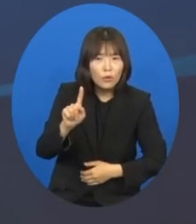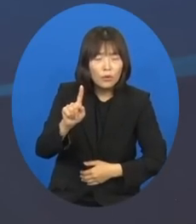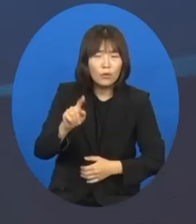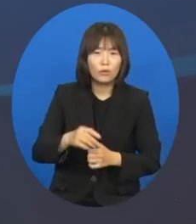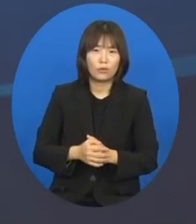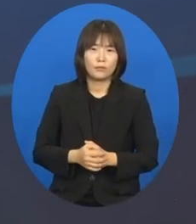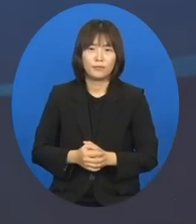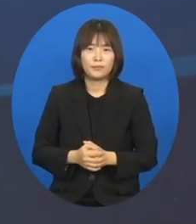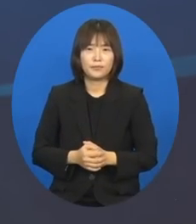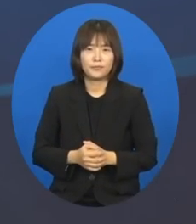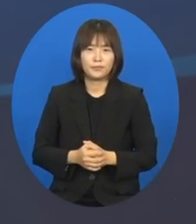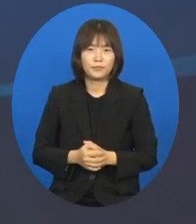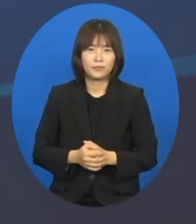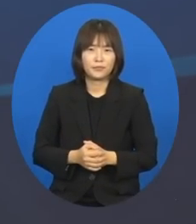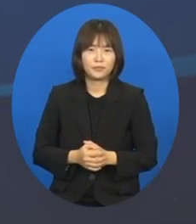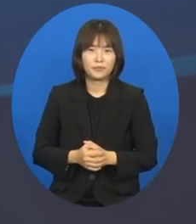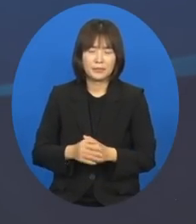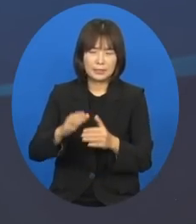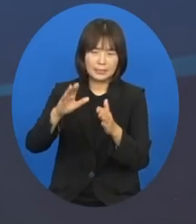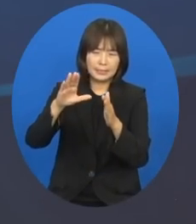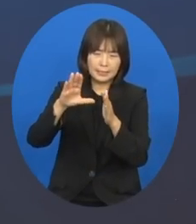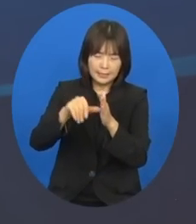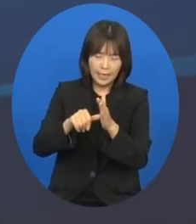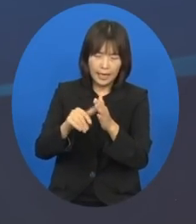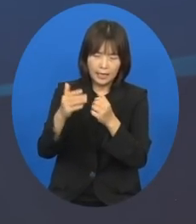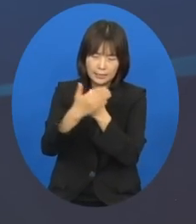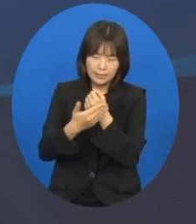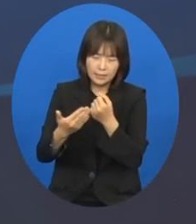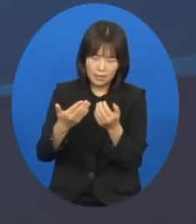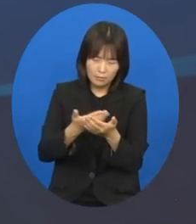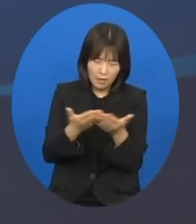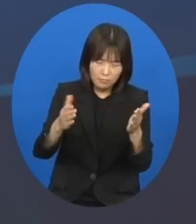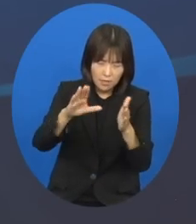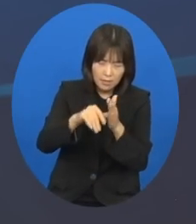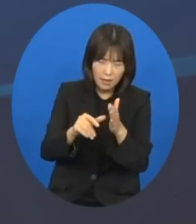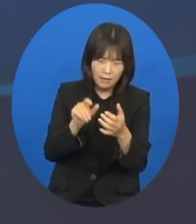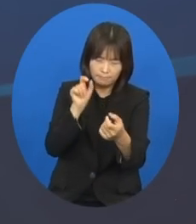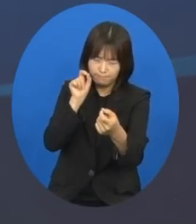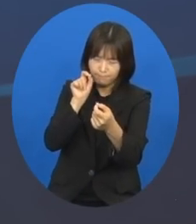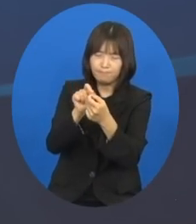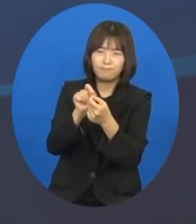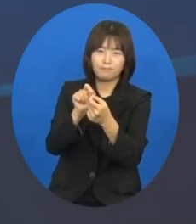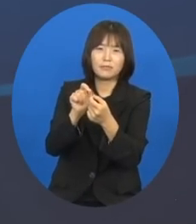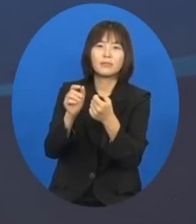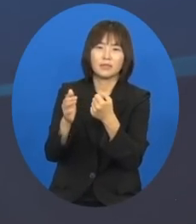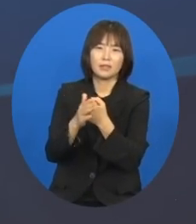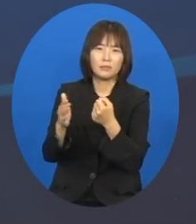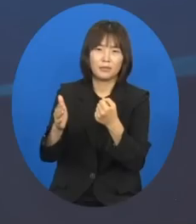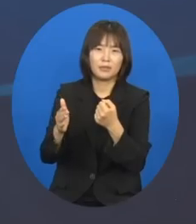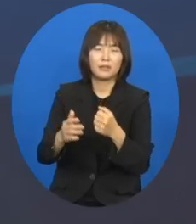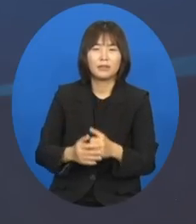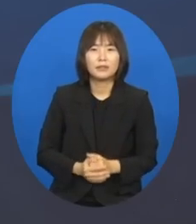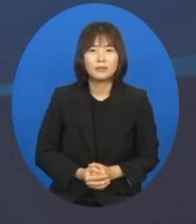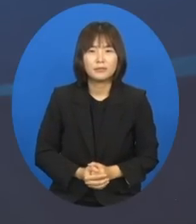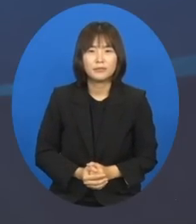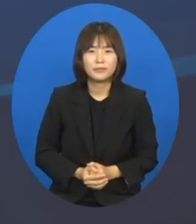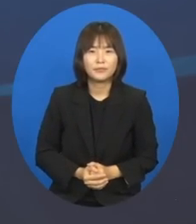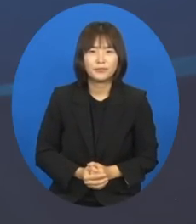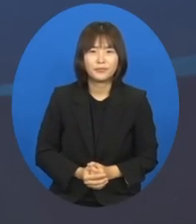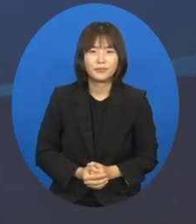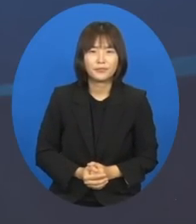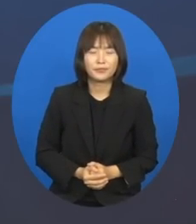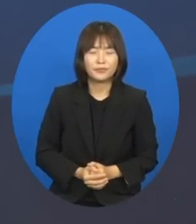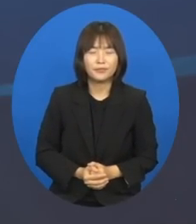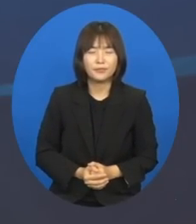있어요 정해 놓은 기한이 다가왔기 때문이다 와 디어